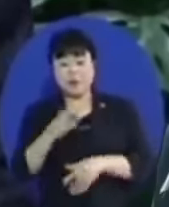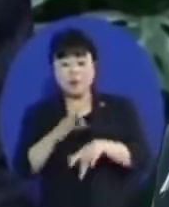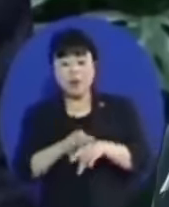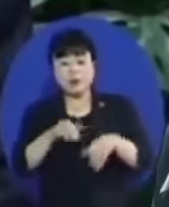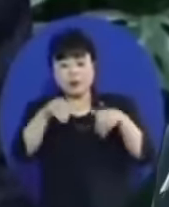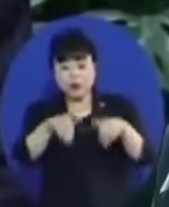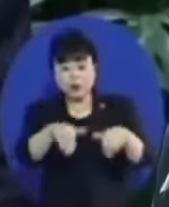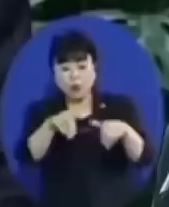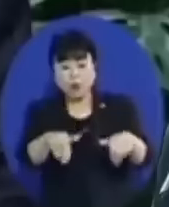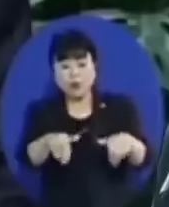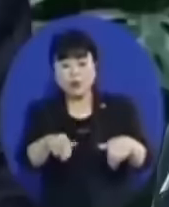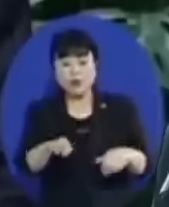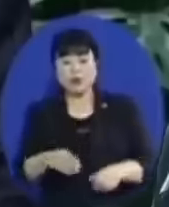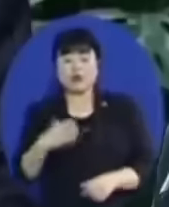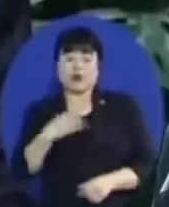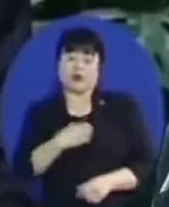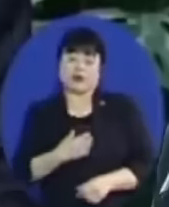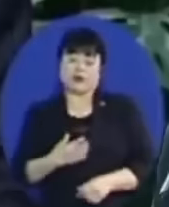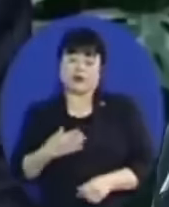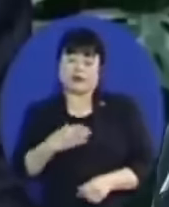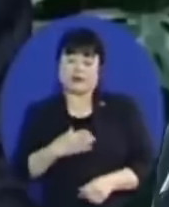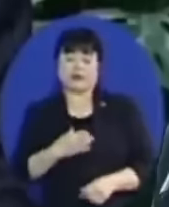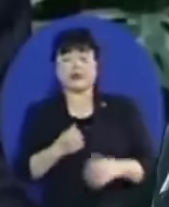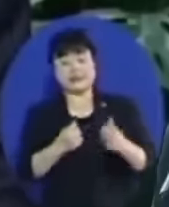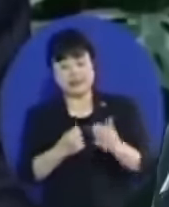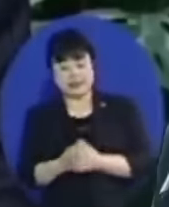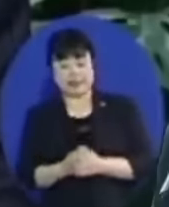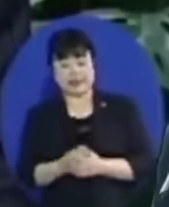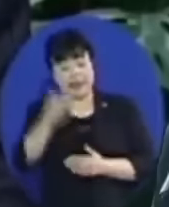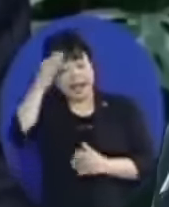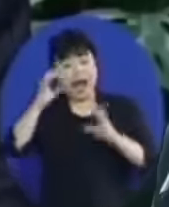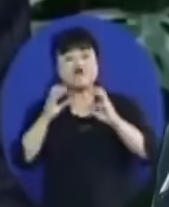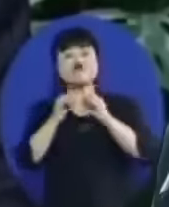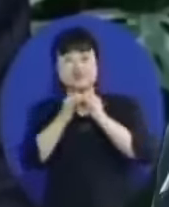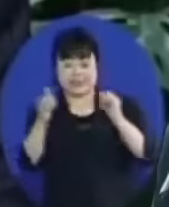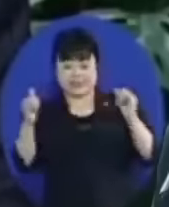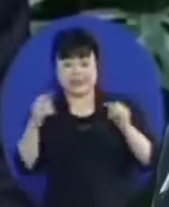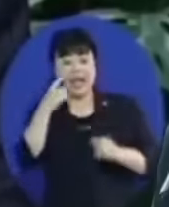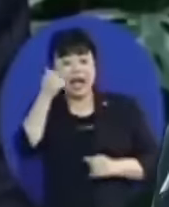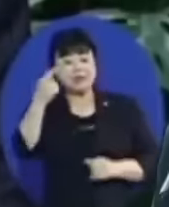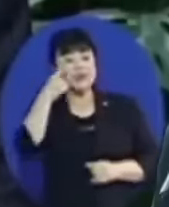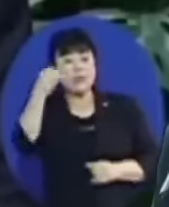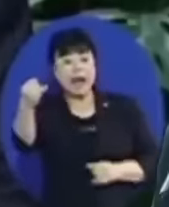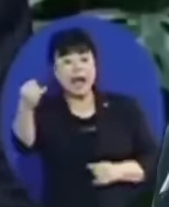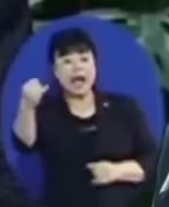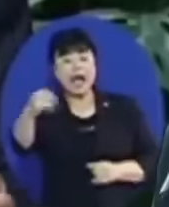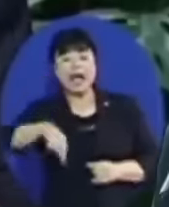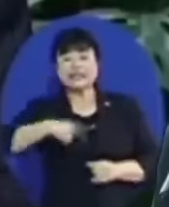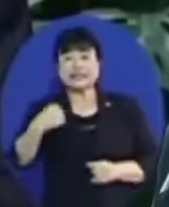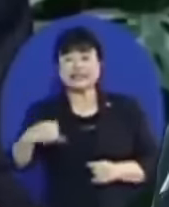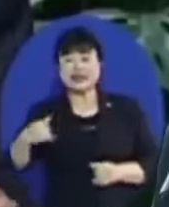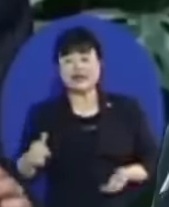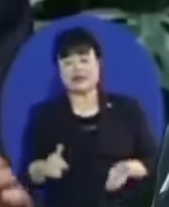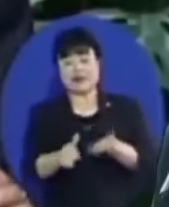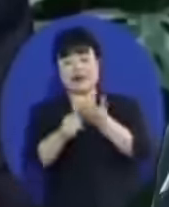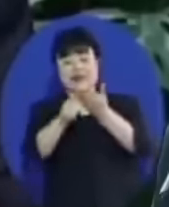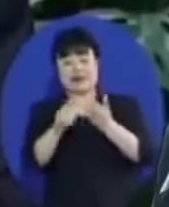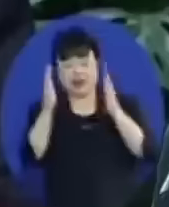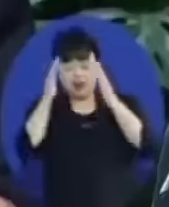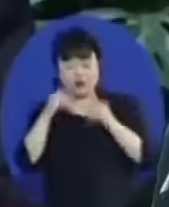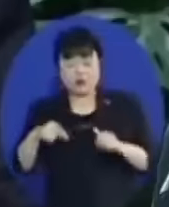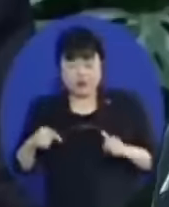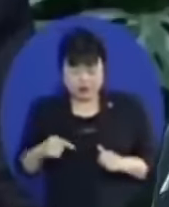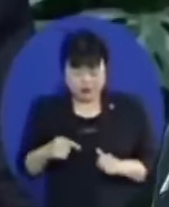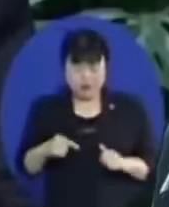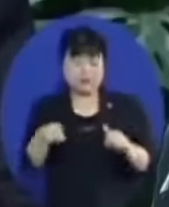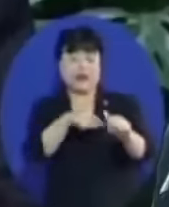노동을 한다는 것은 굉장히 괴롭습니다. 그래서 우리 한국 민족들 우리 아버지 어머니들은 자식 교육에 온